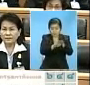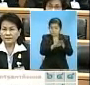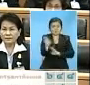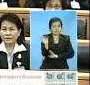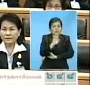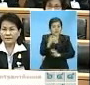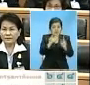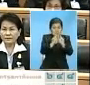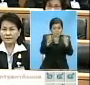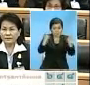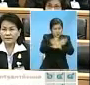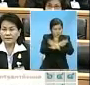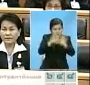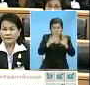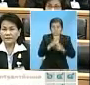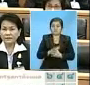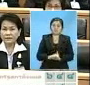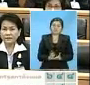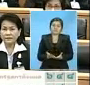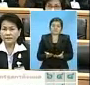บริหารพรรคต้องยกเลิกครับ